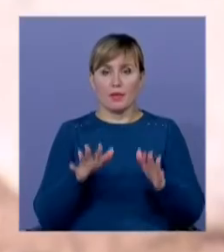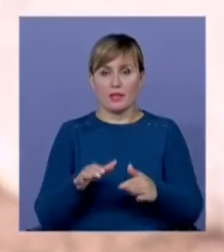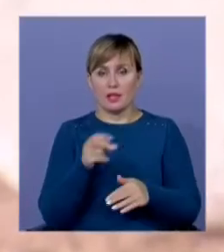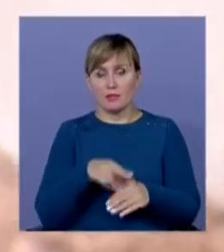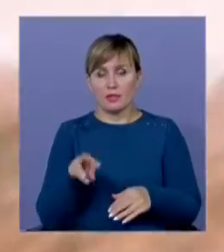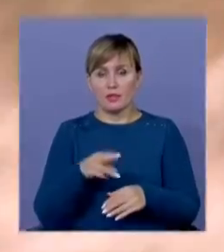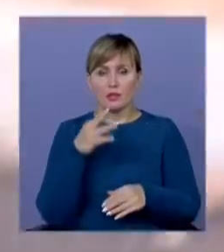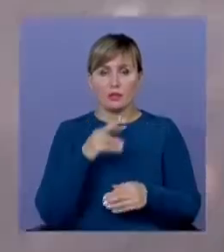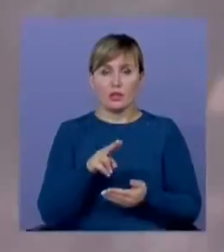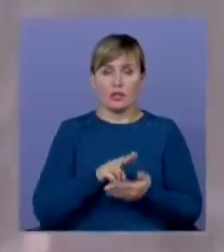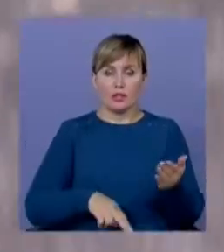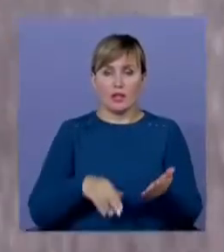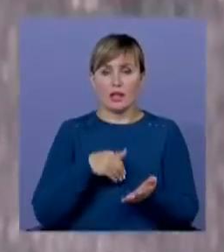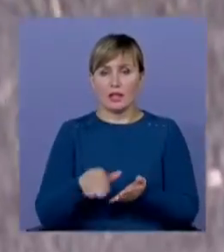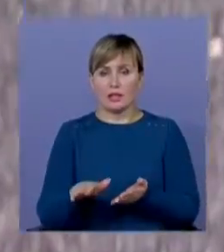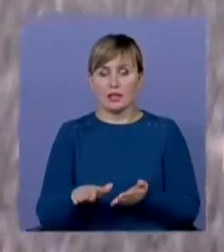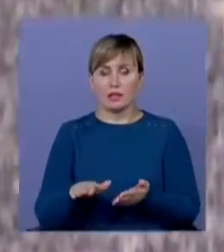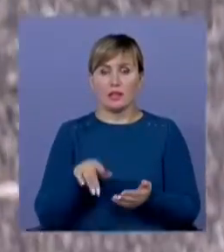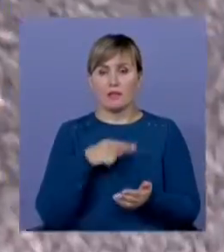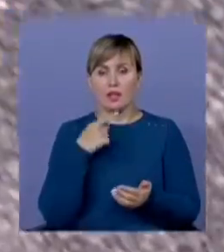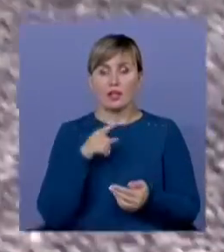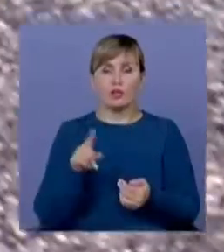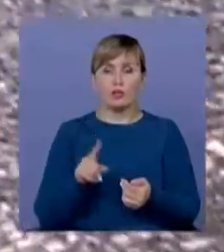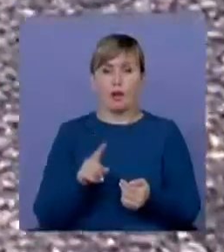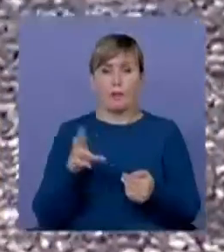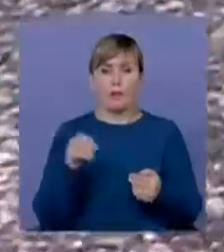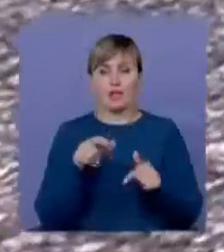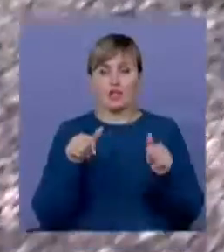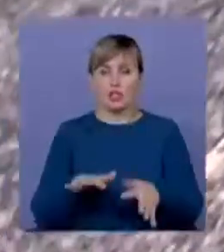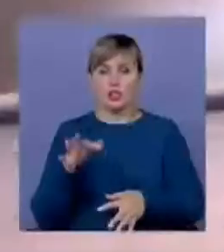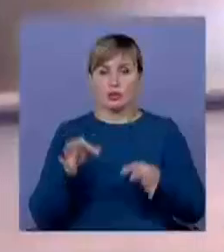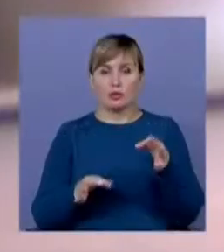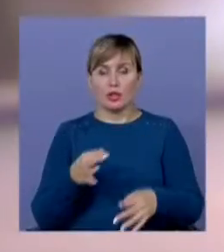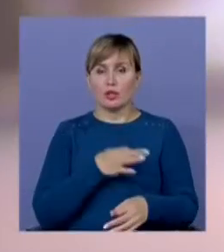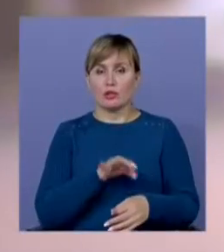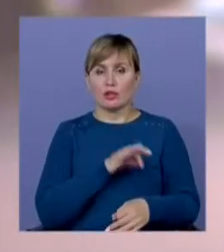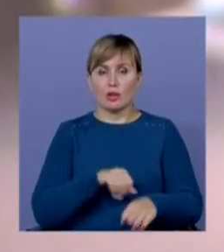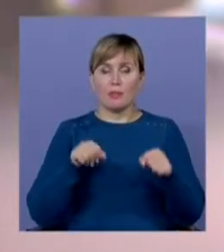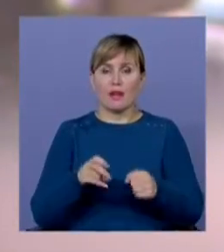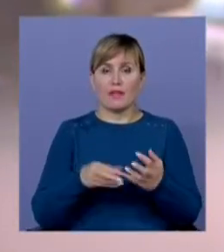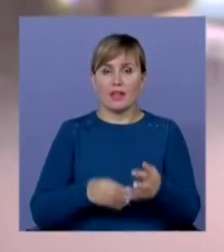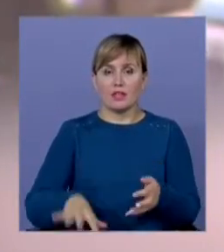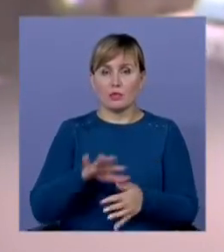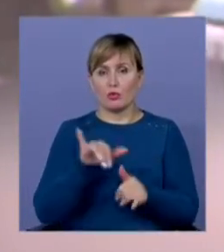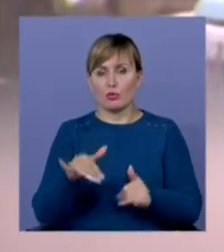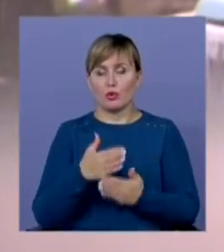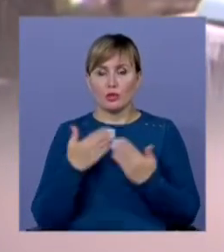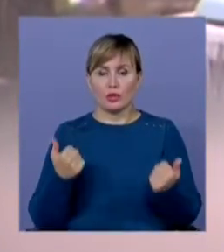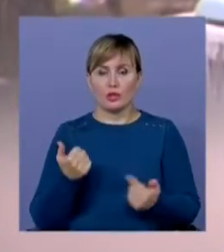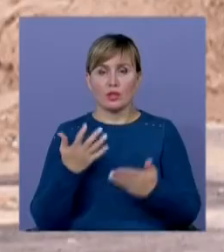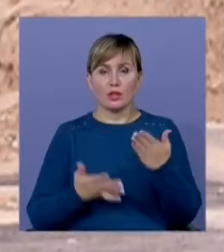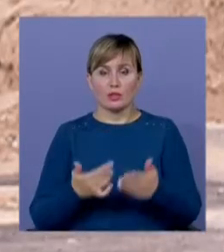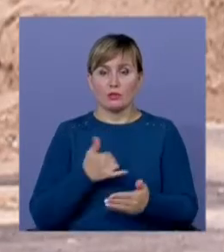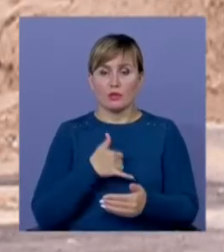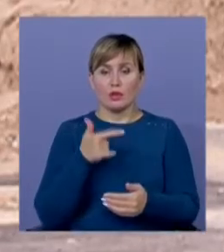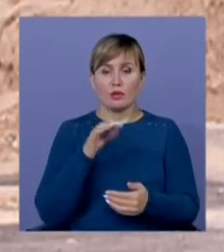администрации, в ЦОНе регистрировать отказались, мотивируя тем, что без решения суда юридических прав на землю у нее нет. Если у меня госакт